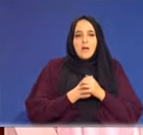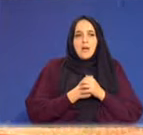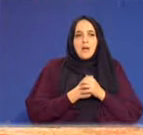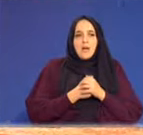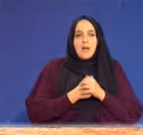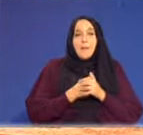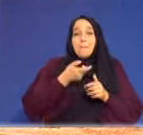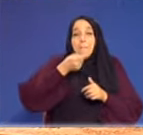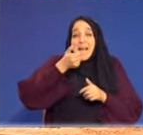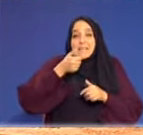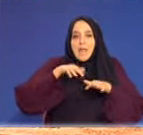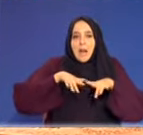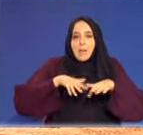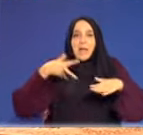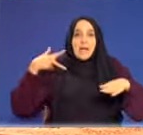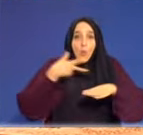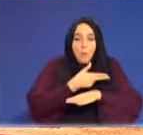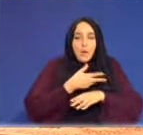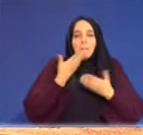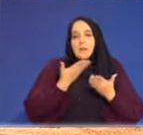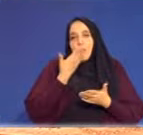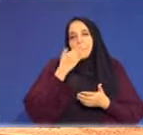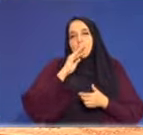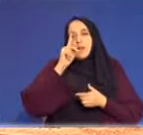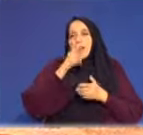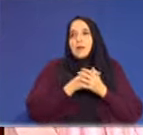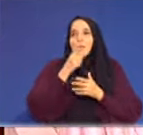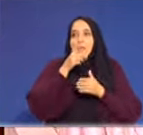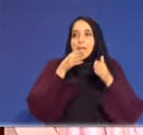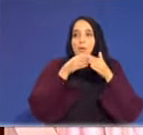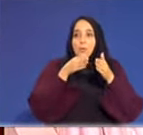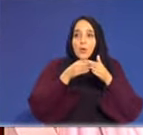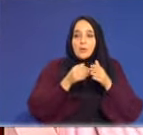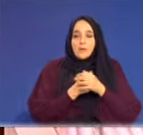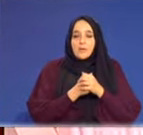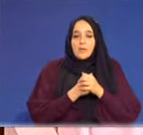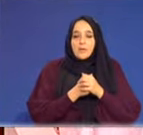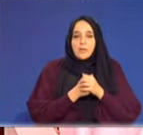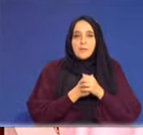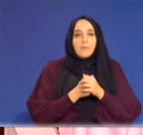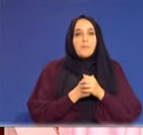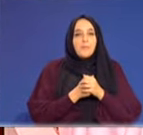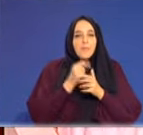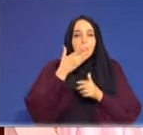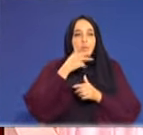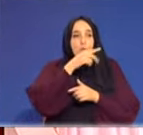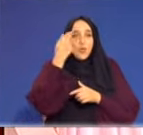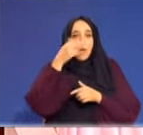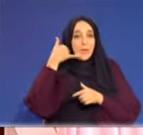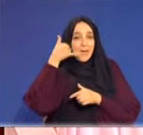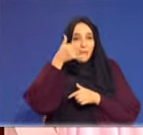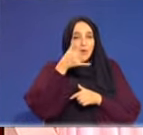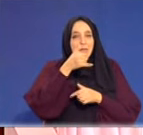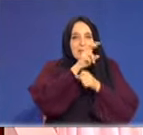قريب تتقص، ودوك الحمد لله. الحمد لله الحمد لله. طيب الأخت أم خالد، إن شاء الله نتواصل معك خارج البرنامج، نحتاج